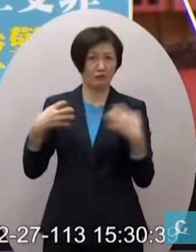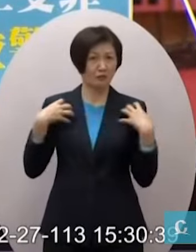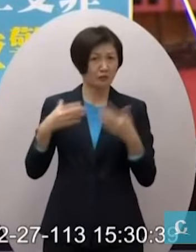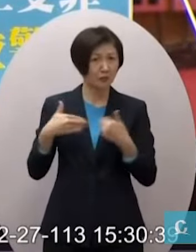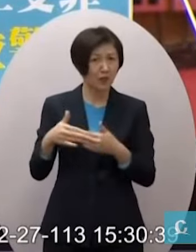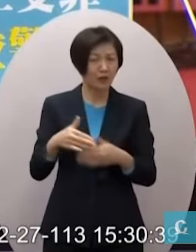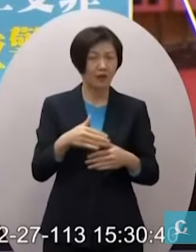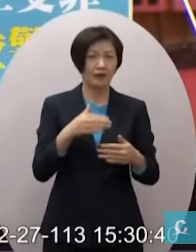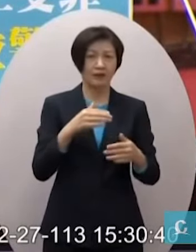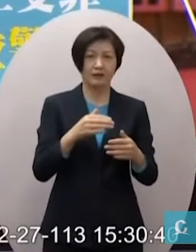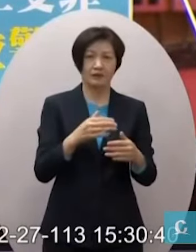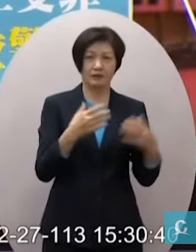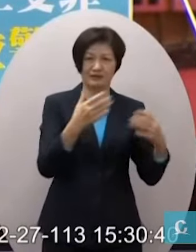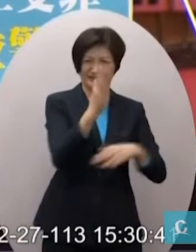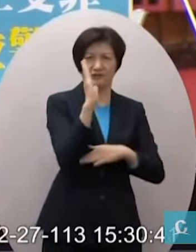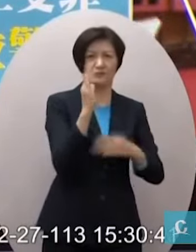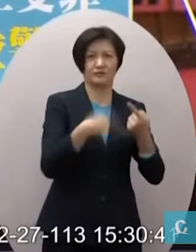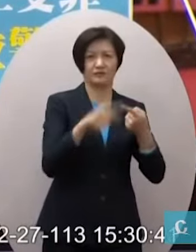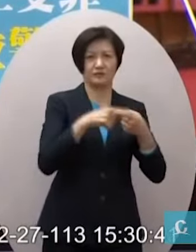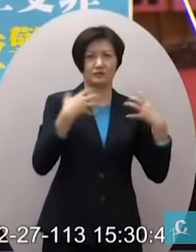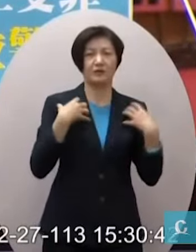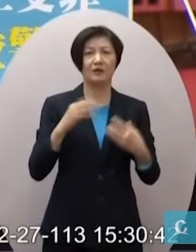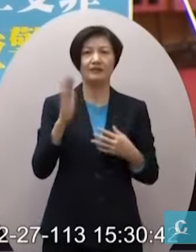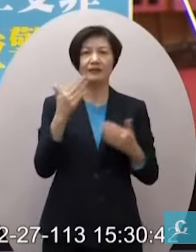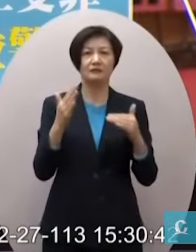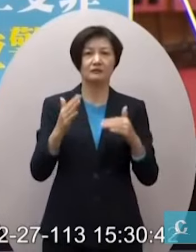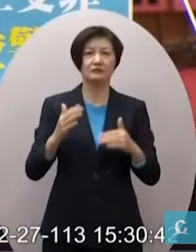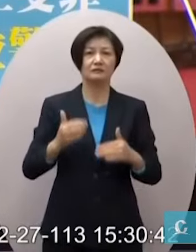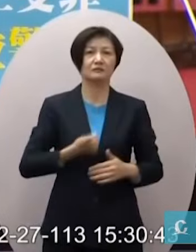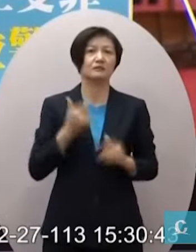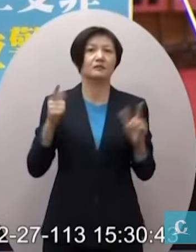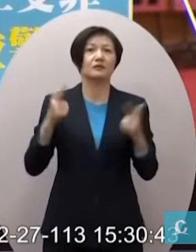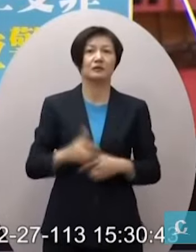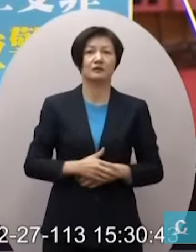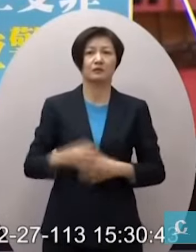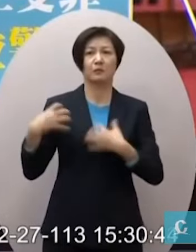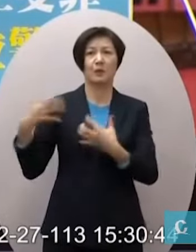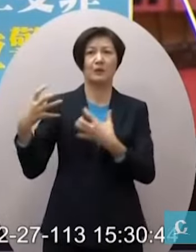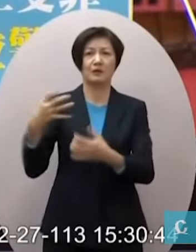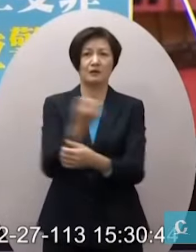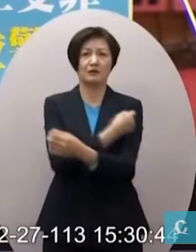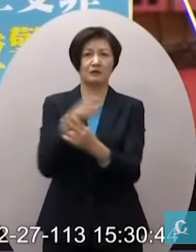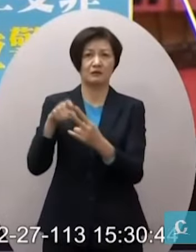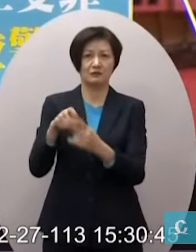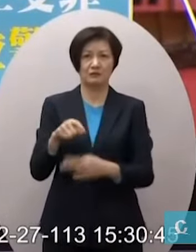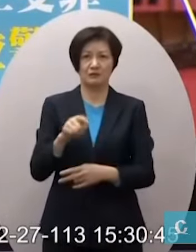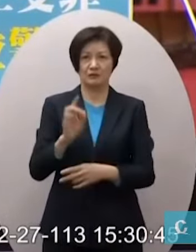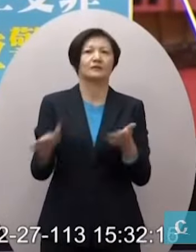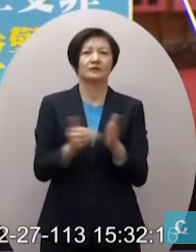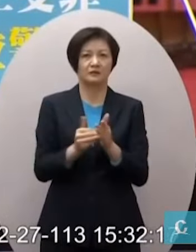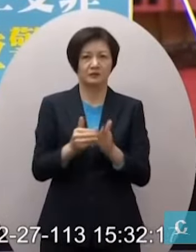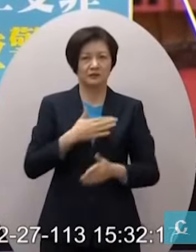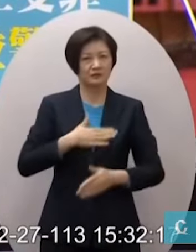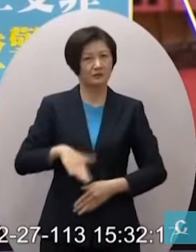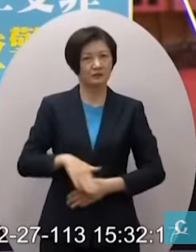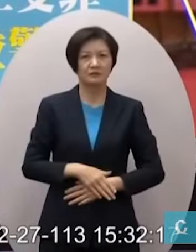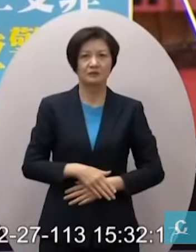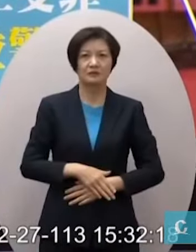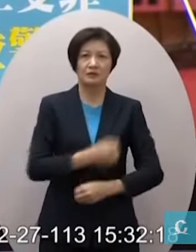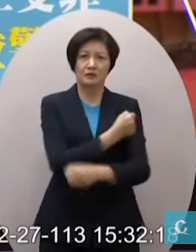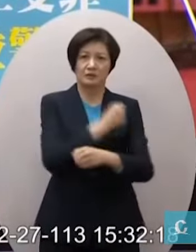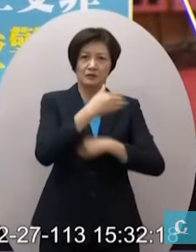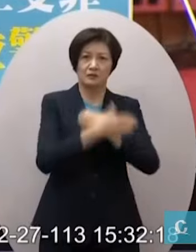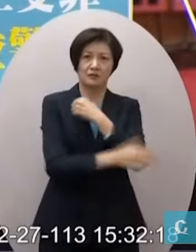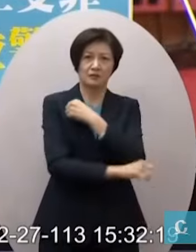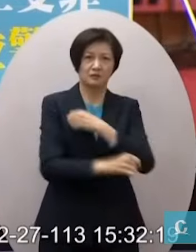要负责哎。结果现在不是，把所有责任推给劳工，嘿，安尼无公平啦！哈，劳保基金可以